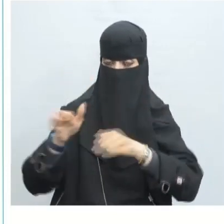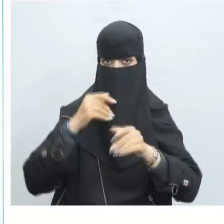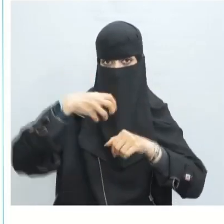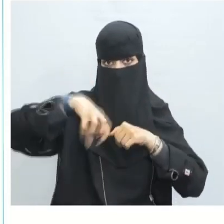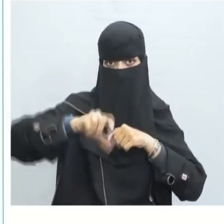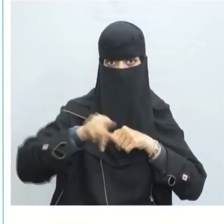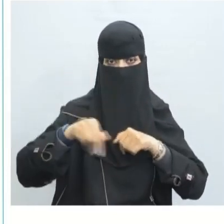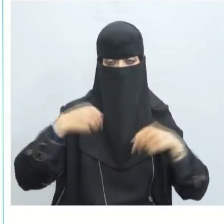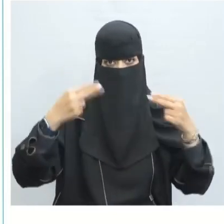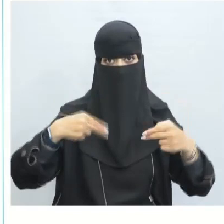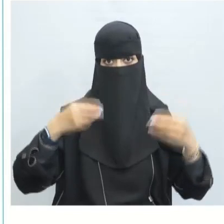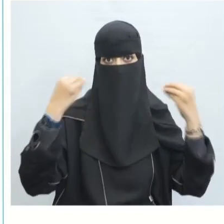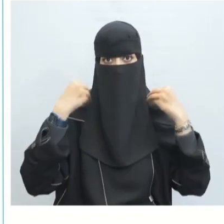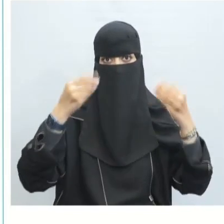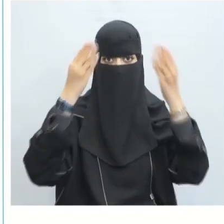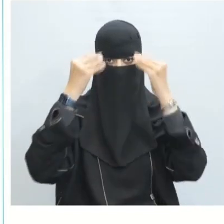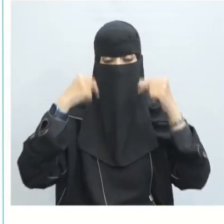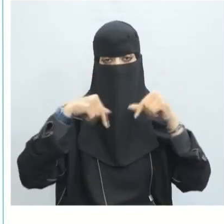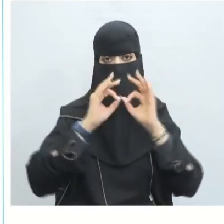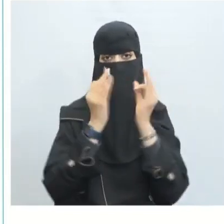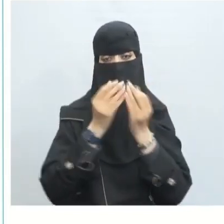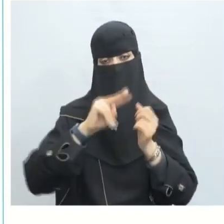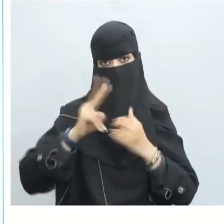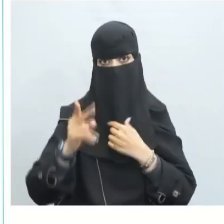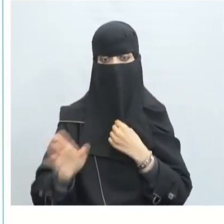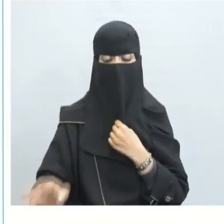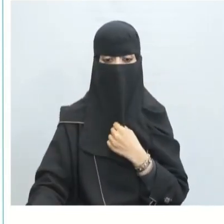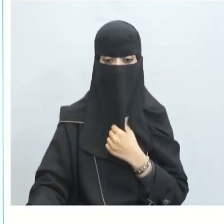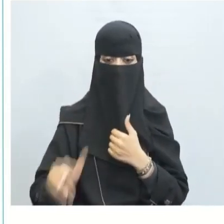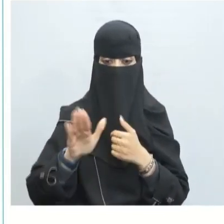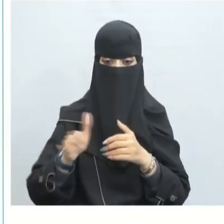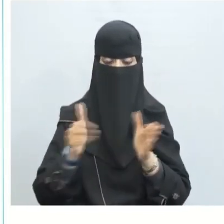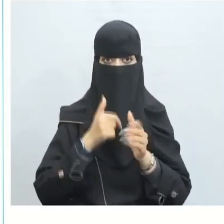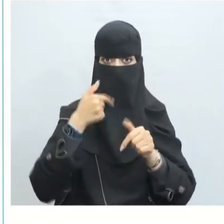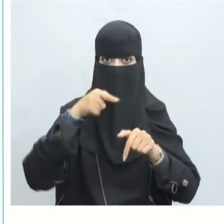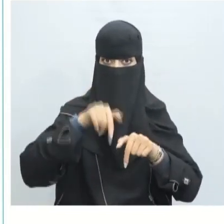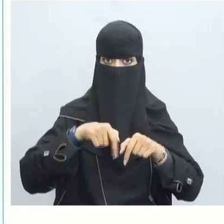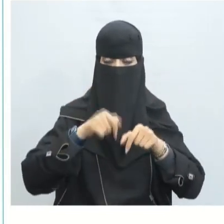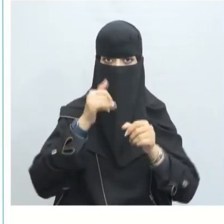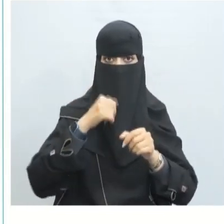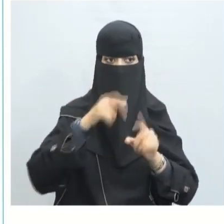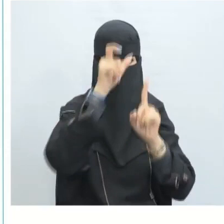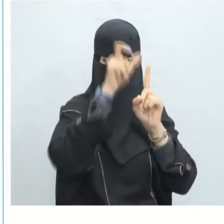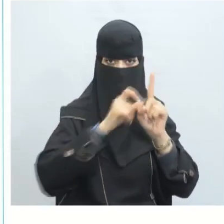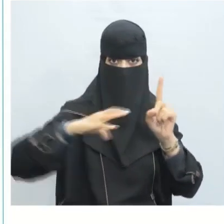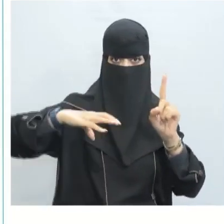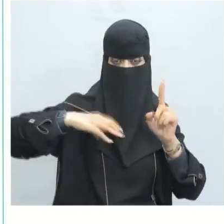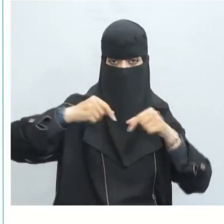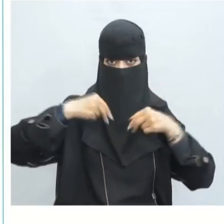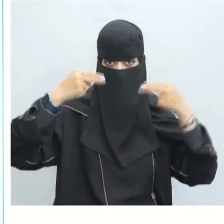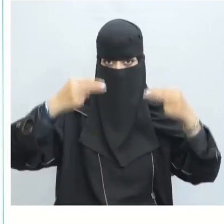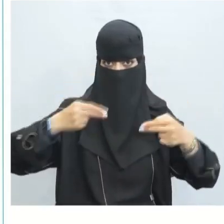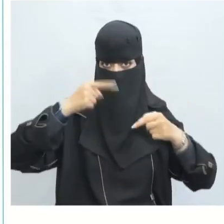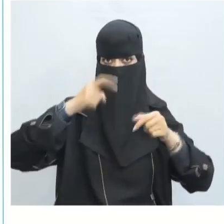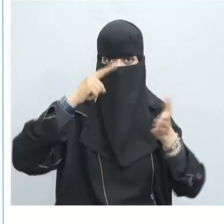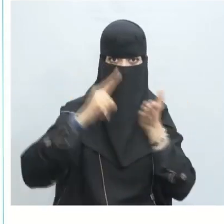نوع هذه الفعاليه سواء رياضيه او ثقافيه او اجتماعيه وغير ايضا ذكرنا مدير الفعاليه لابد ان يعرف النطاق الذي